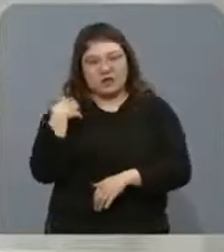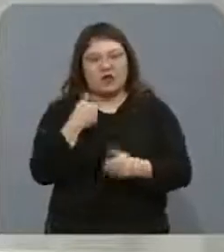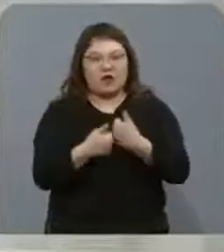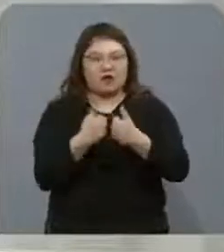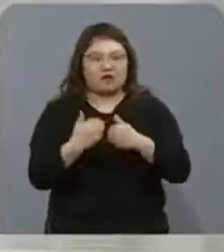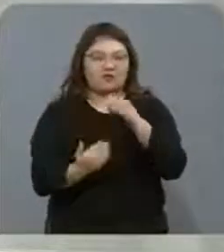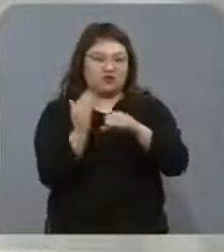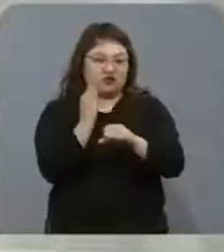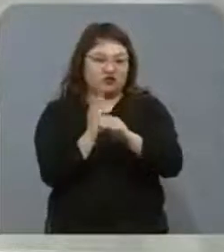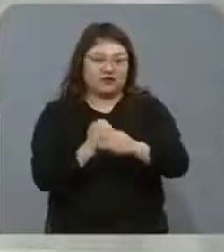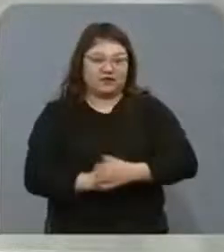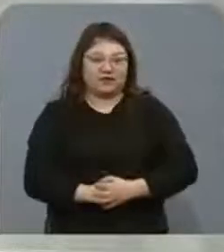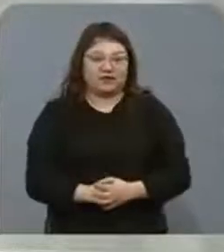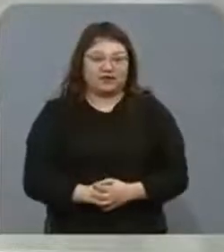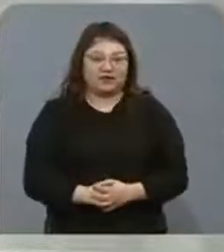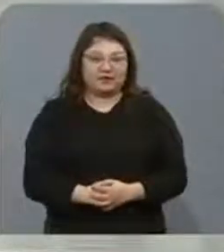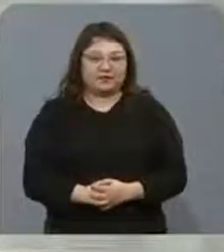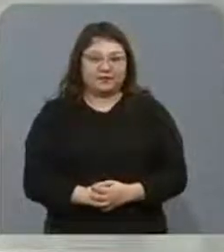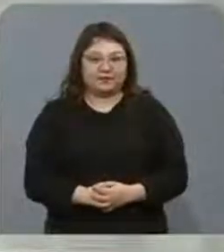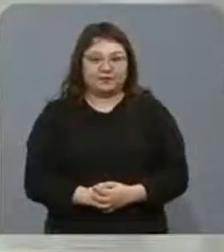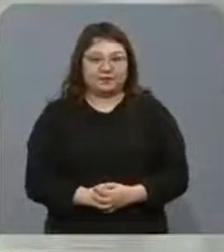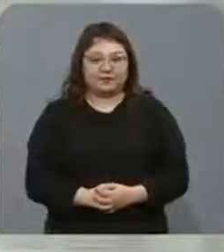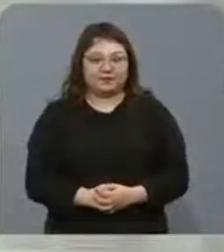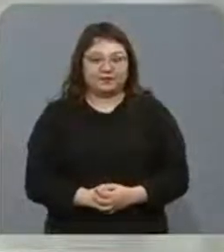있습니다 심히 컨 기자입니다